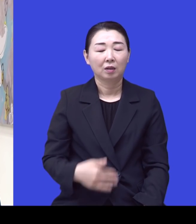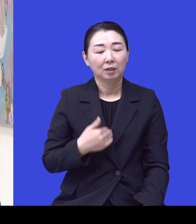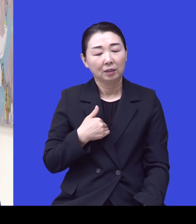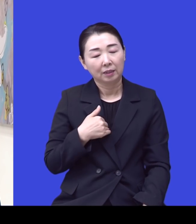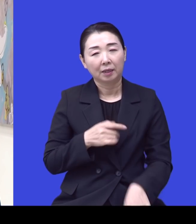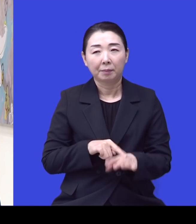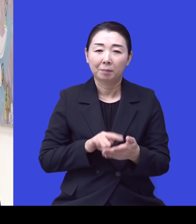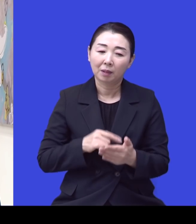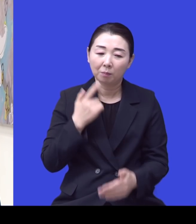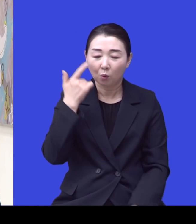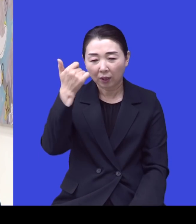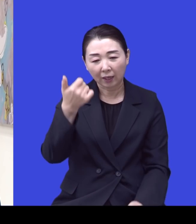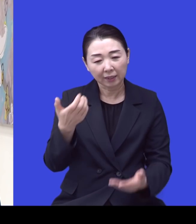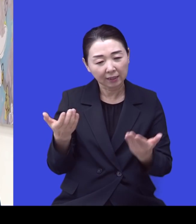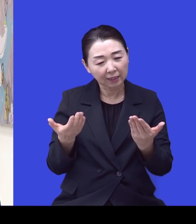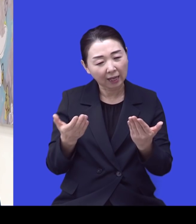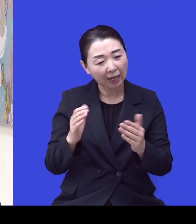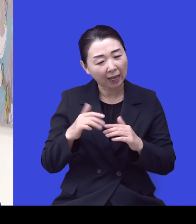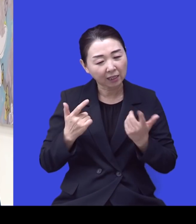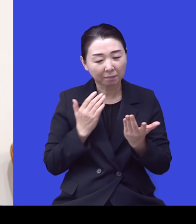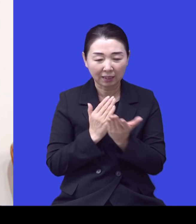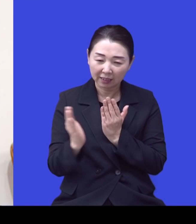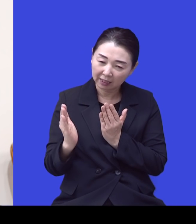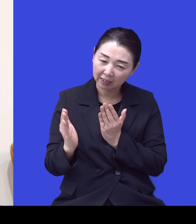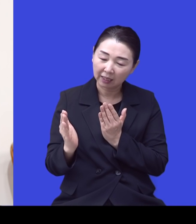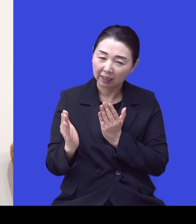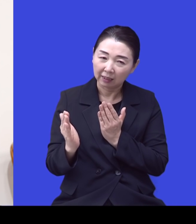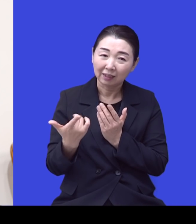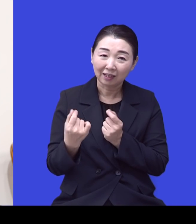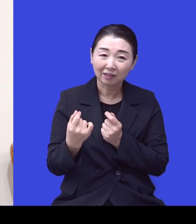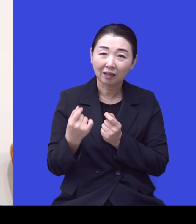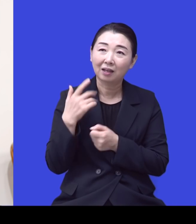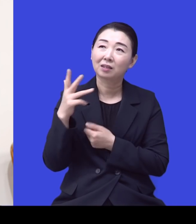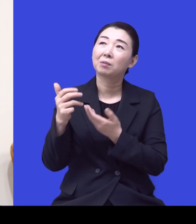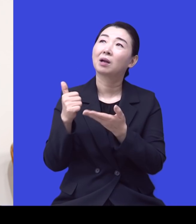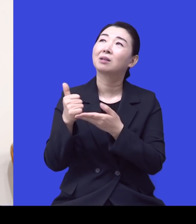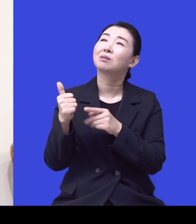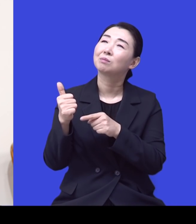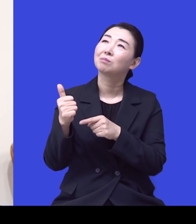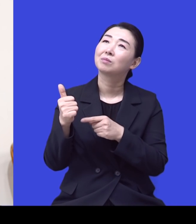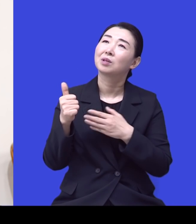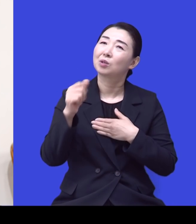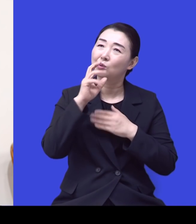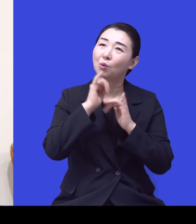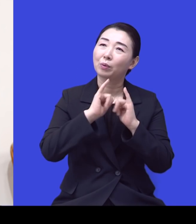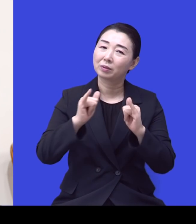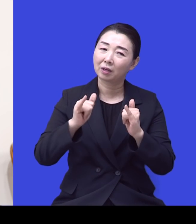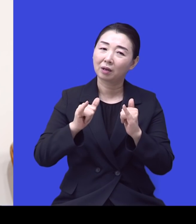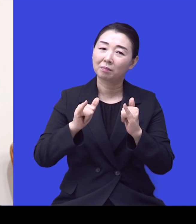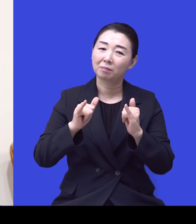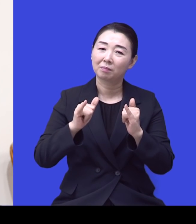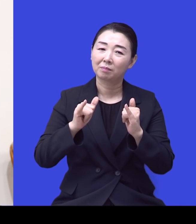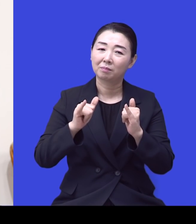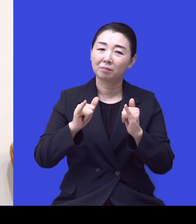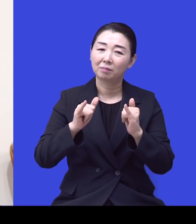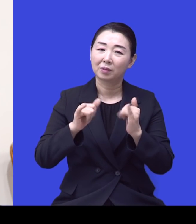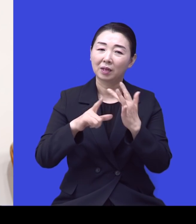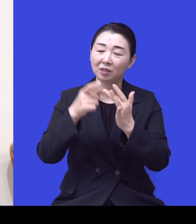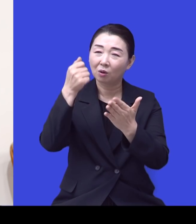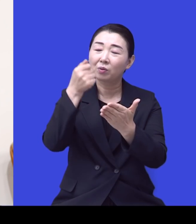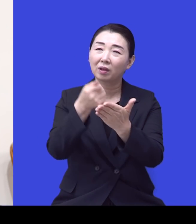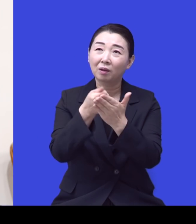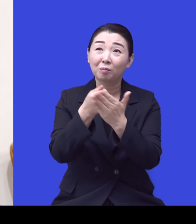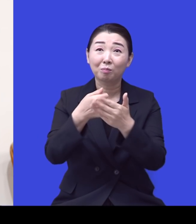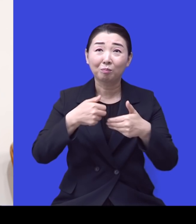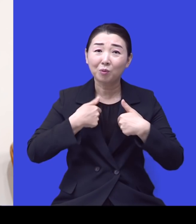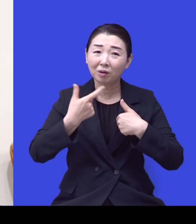보다. 그래서 하나님한테 하나님 좀 좋은 사람을 선택하셔야 되지